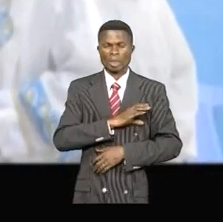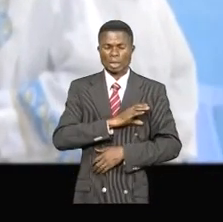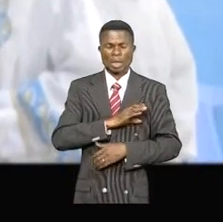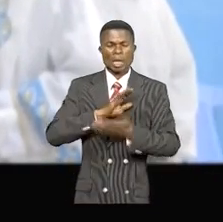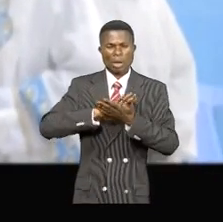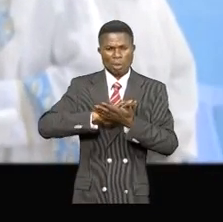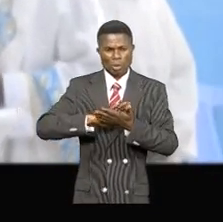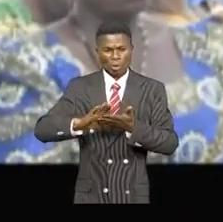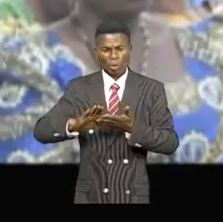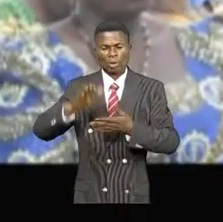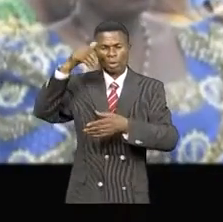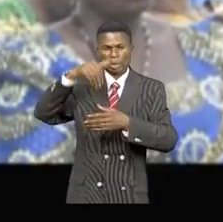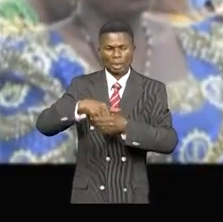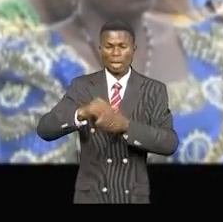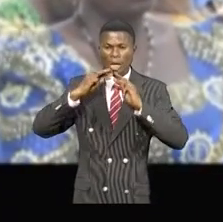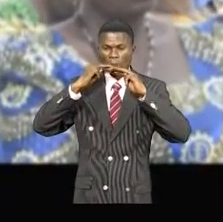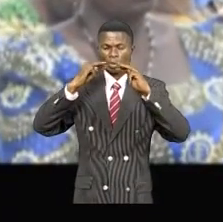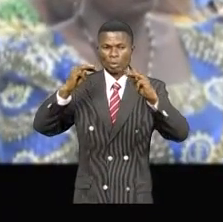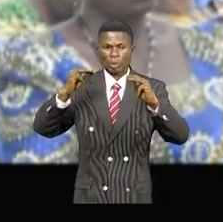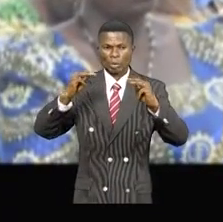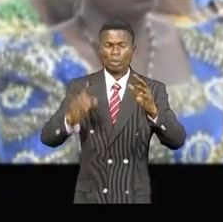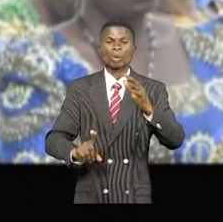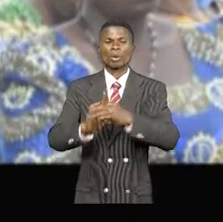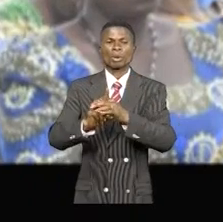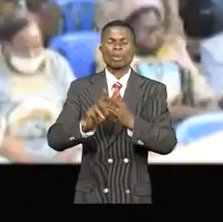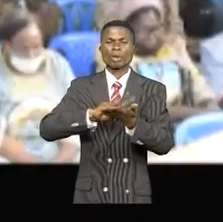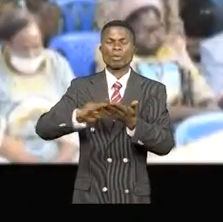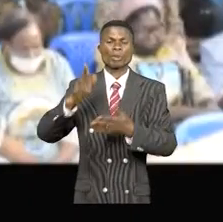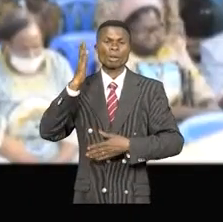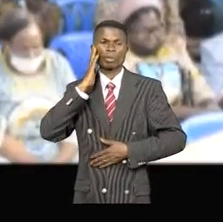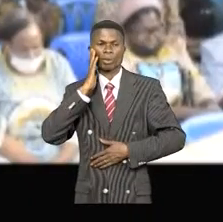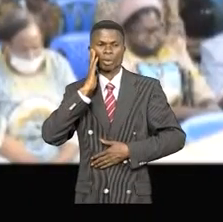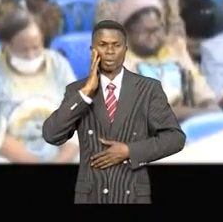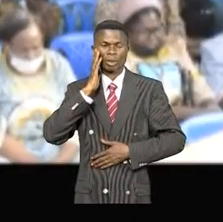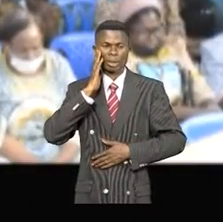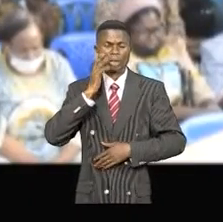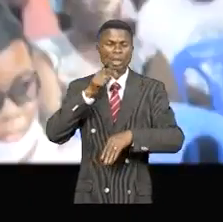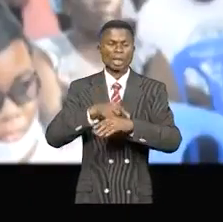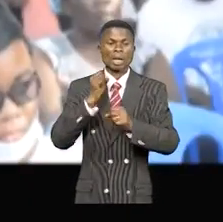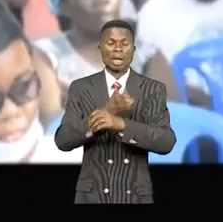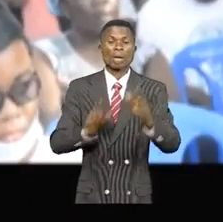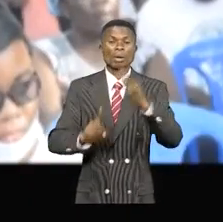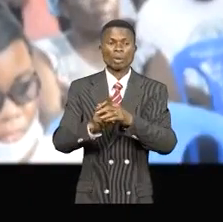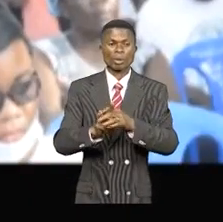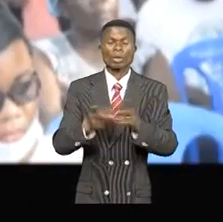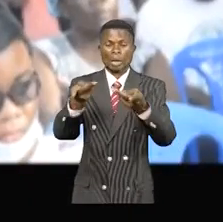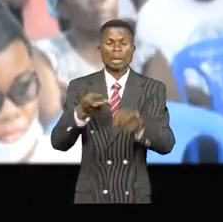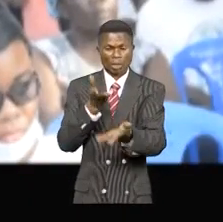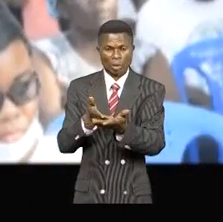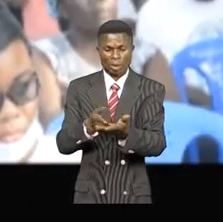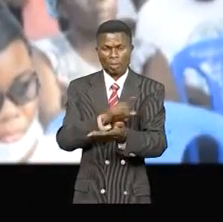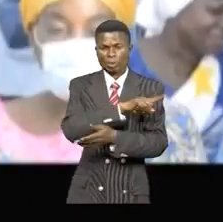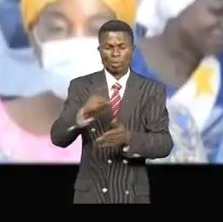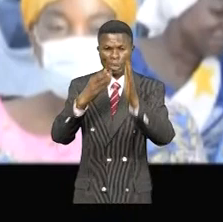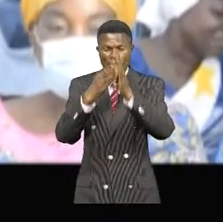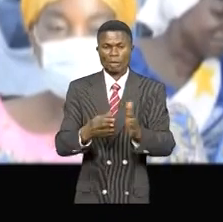salutaires contenus dans le message des apparitions de la Vierge Marie. Là où elle était apparue le 3 mai